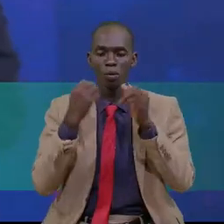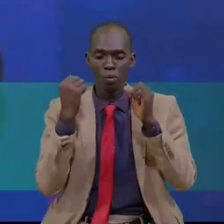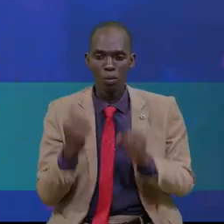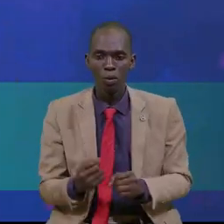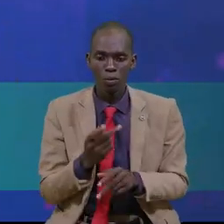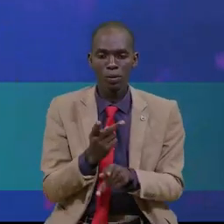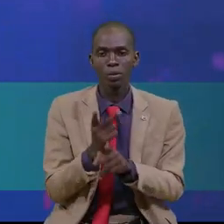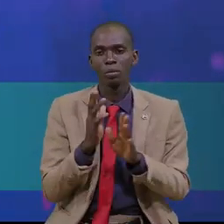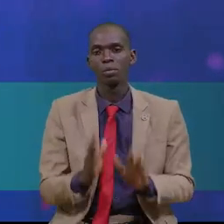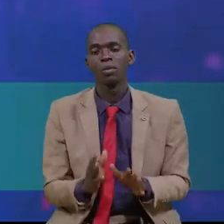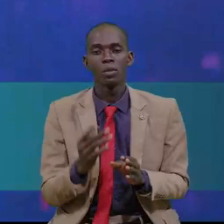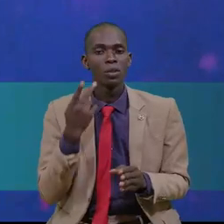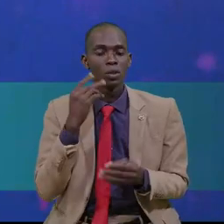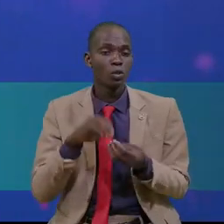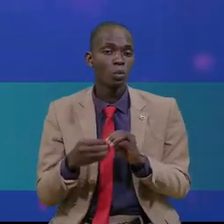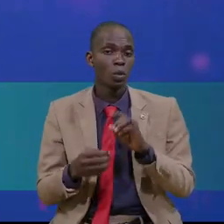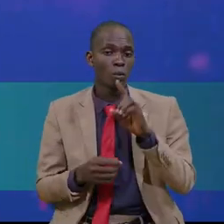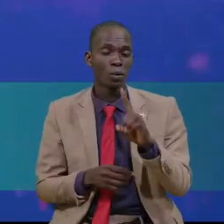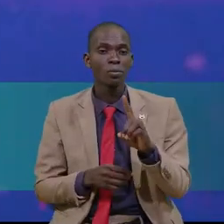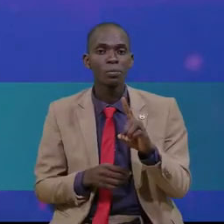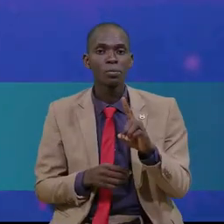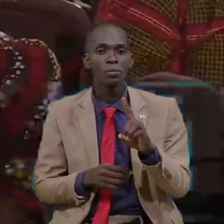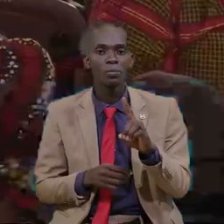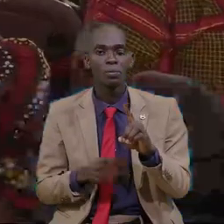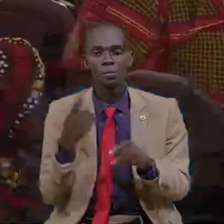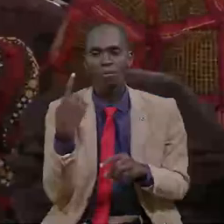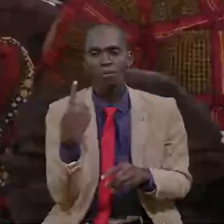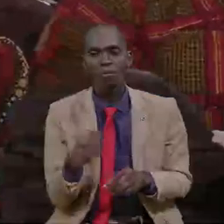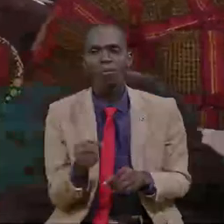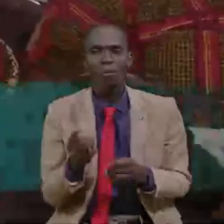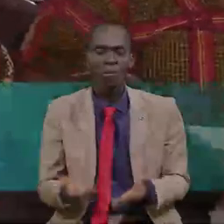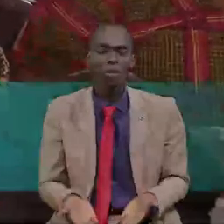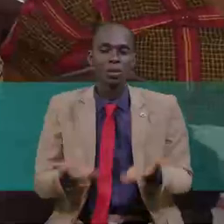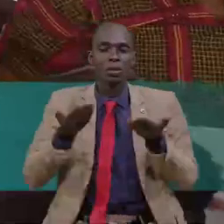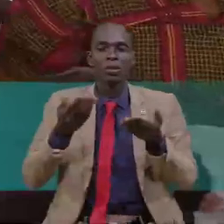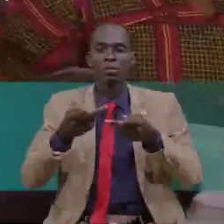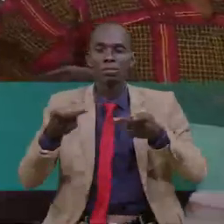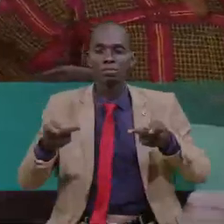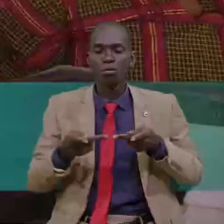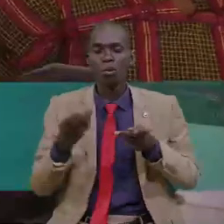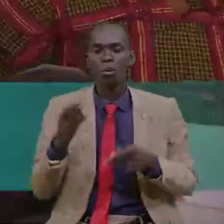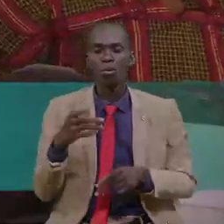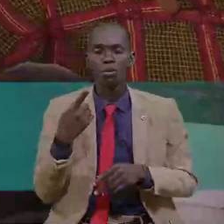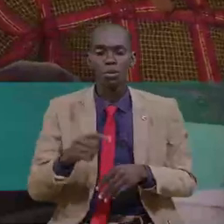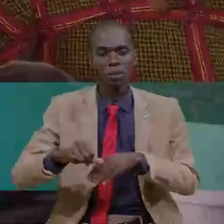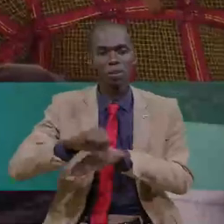tout puissant. Premier élément dans le premier point, la position exaltée du Fils